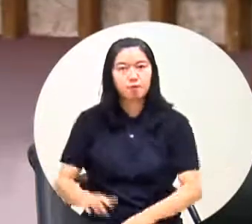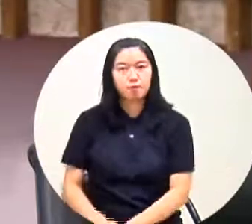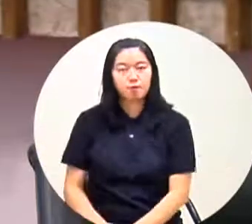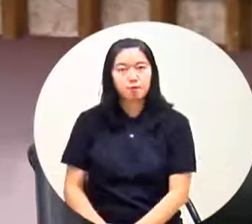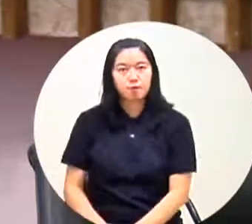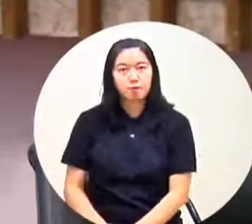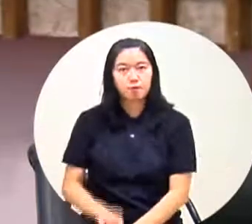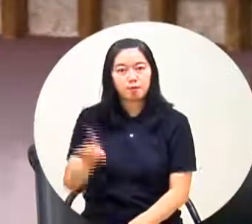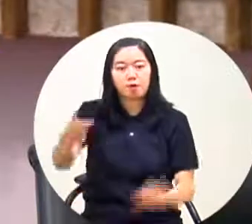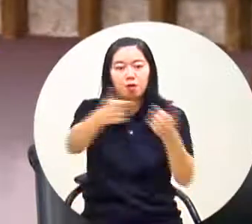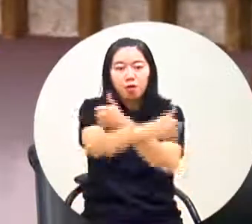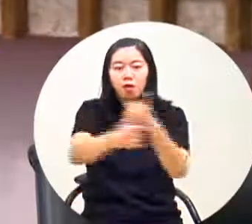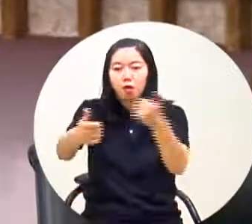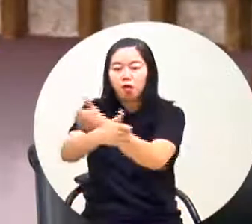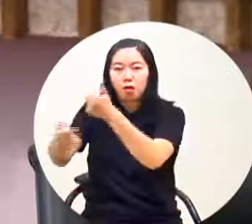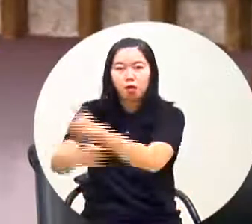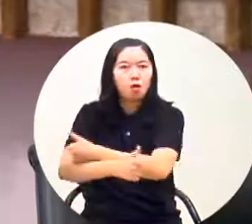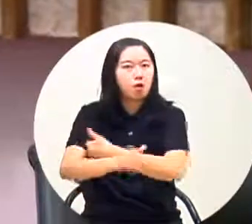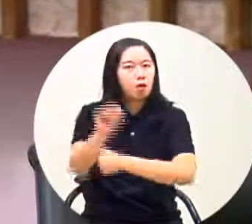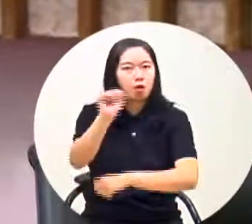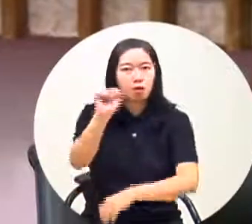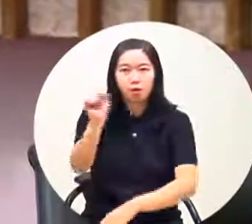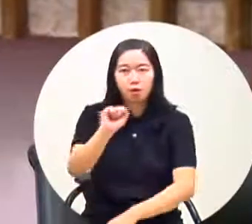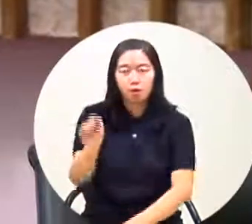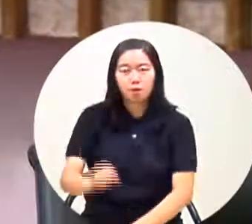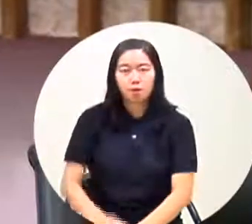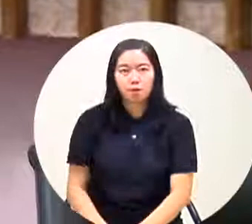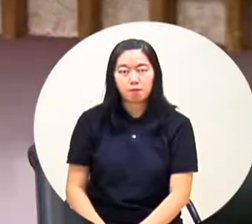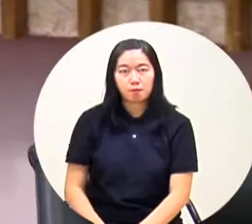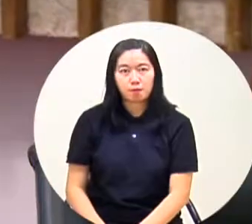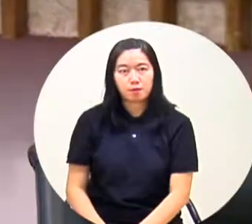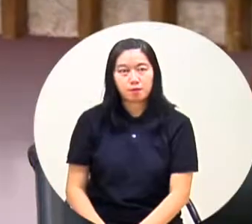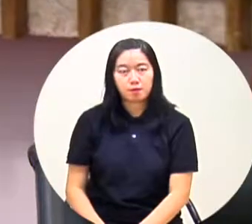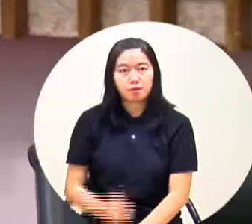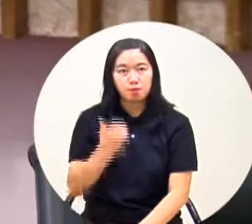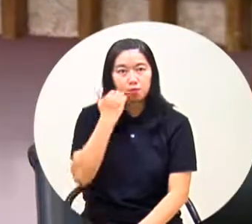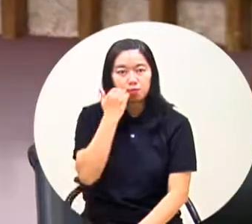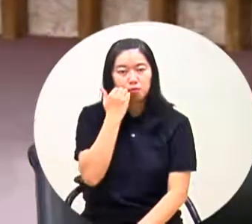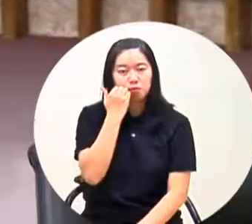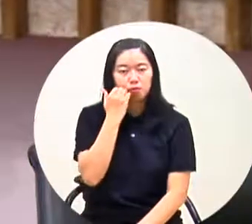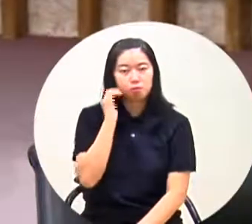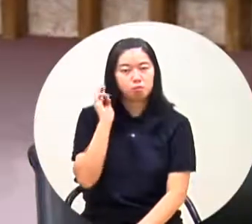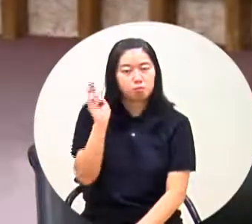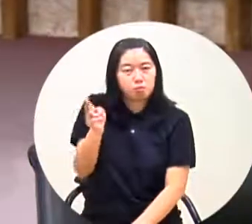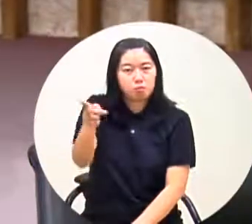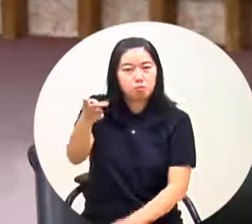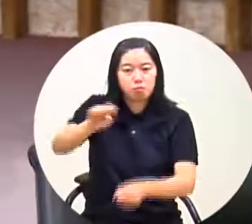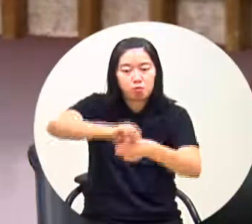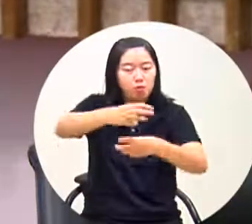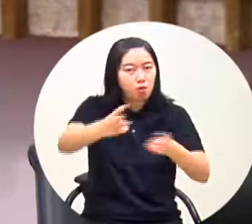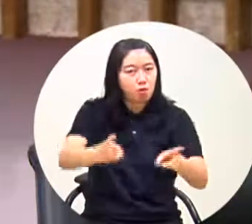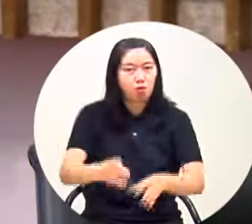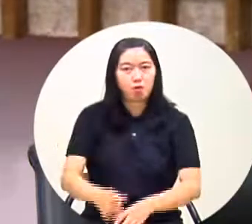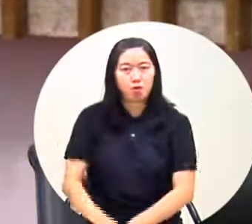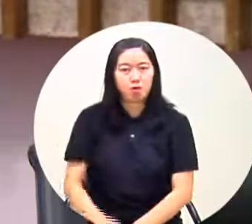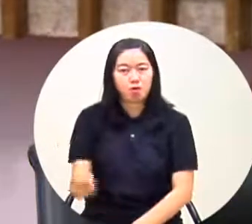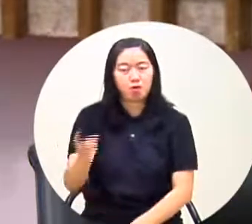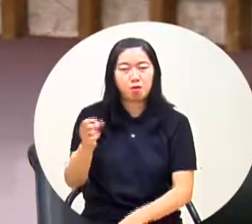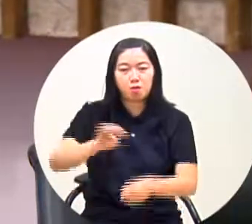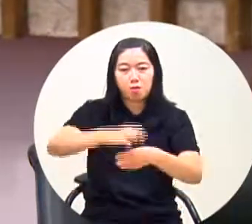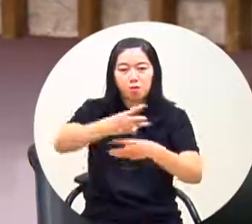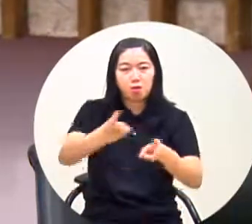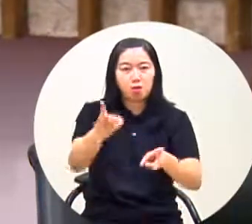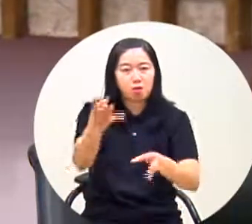来代替啦，拢一定是固定遐个人。啊，你若讲要叫因加班，有当只算起因个加班是伤贵。因就